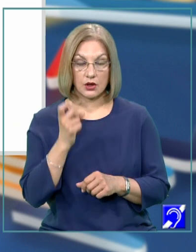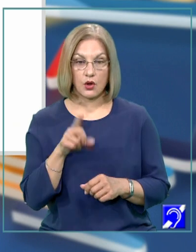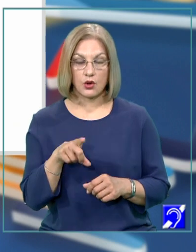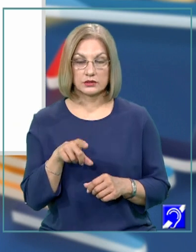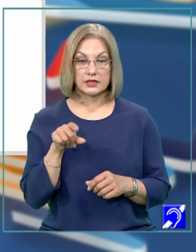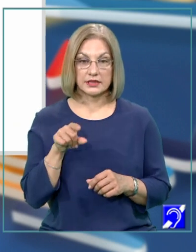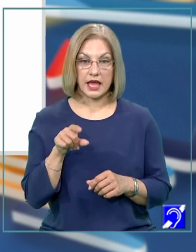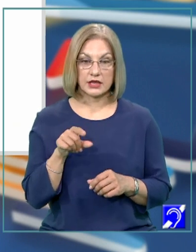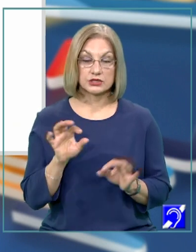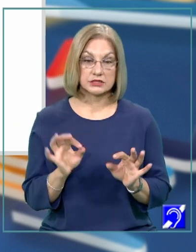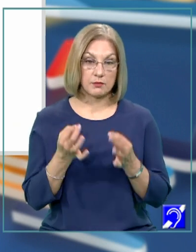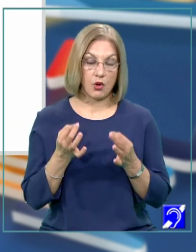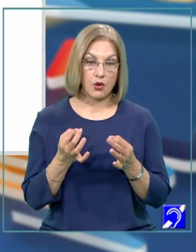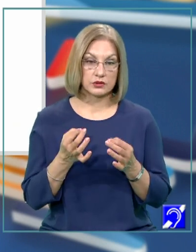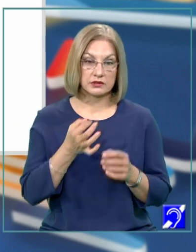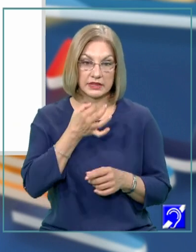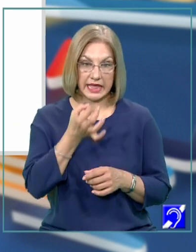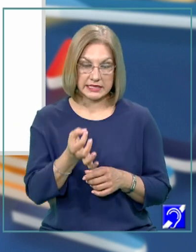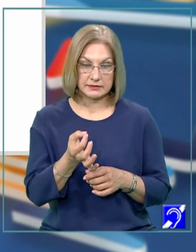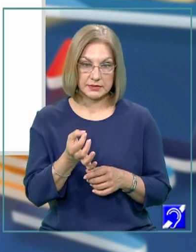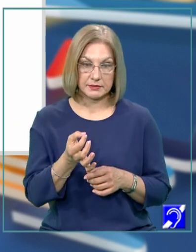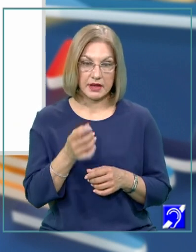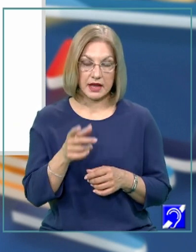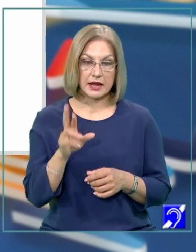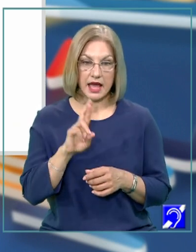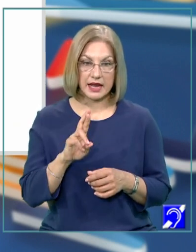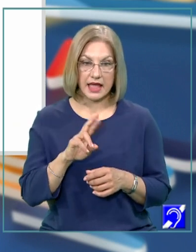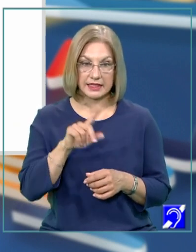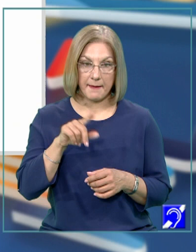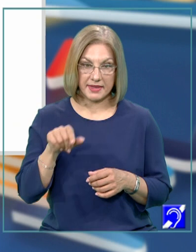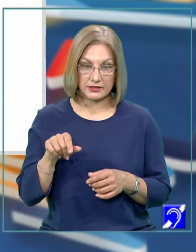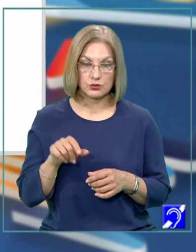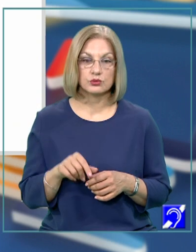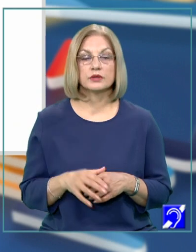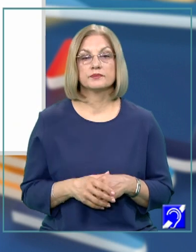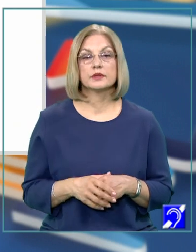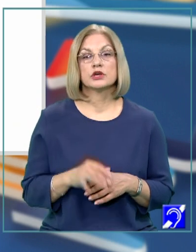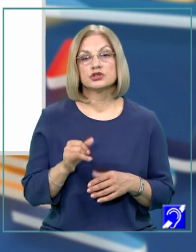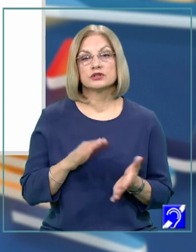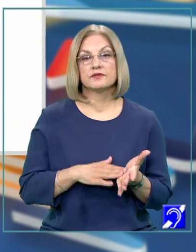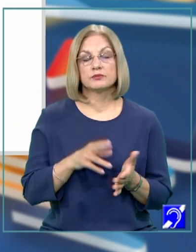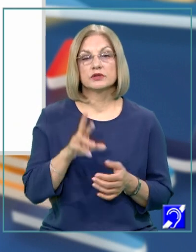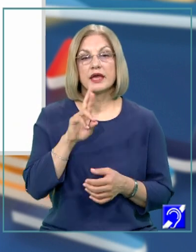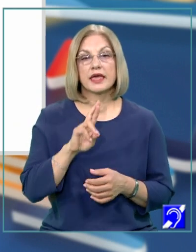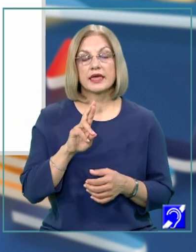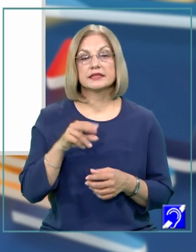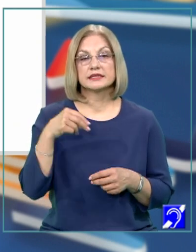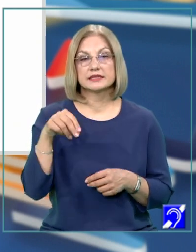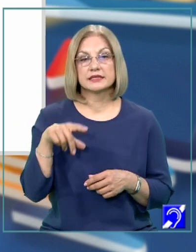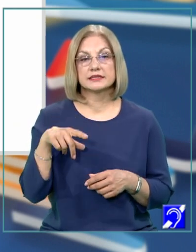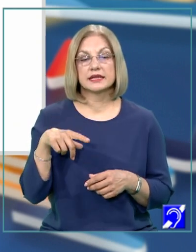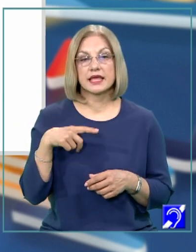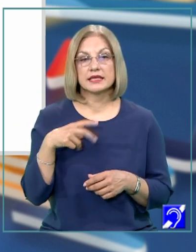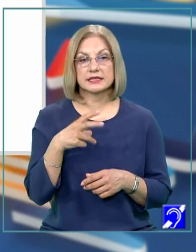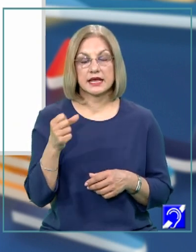acest mod de a exprima randamentul și de faptul că crezi teza externă a r